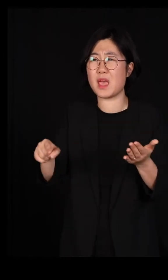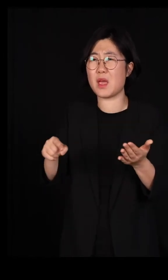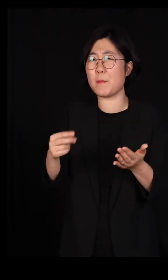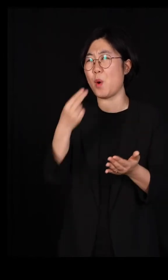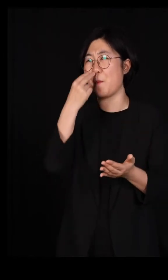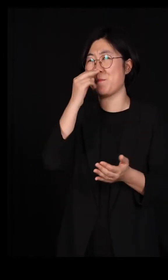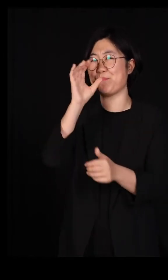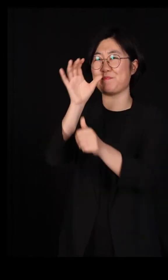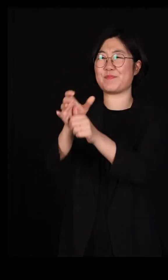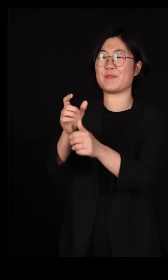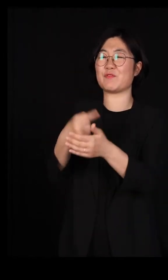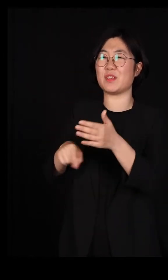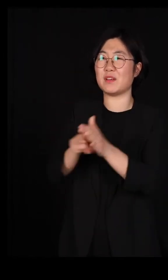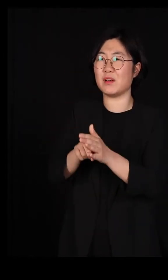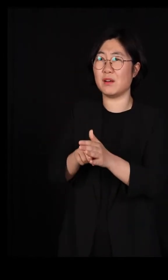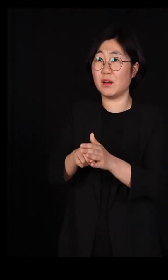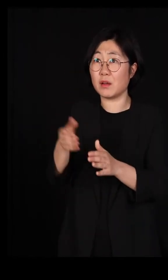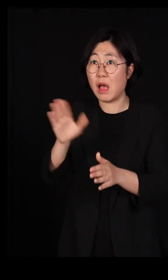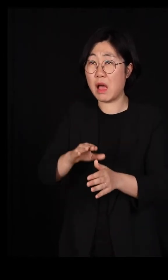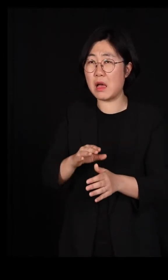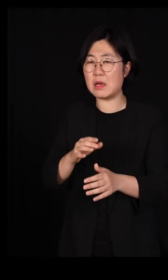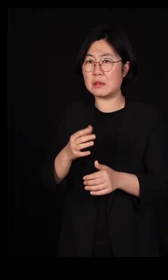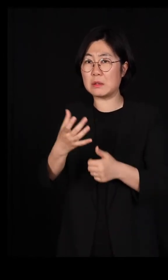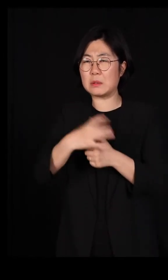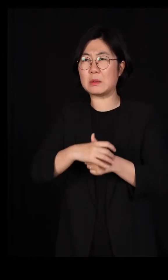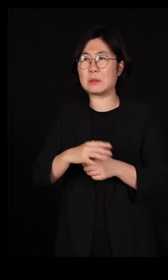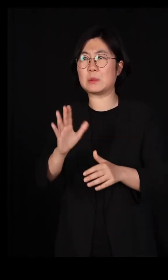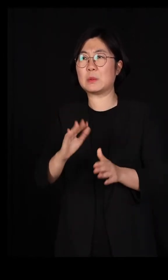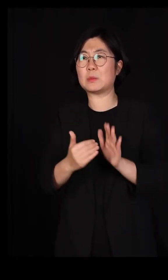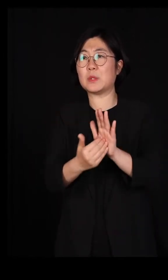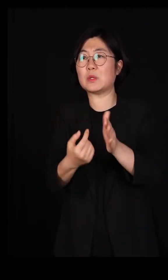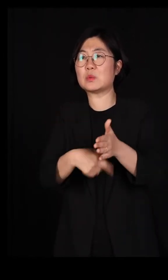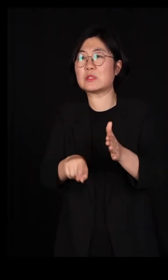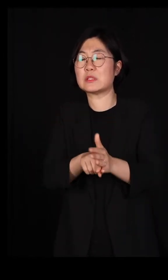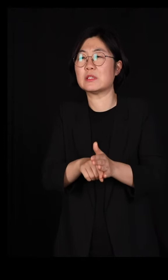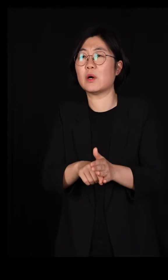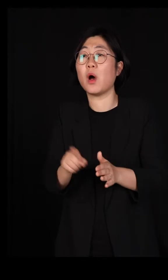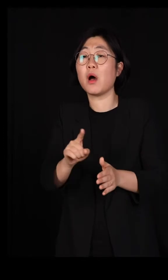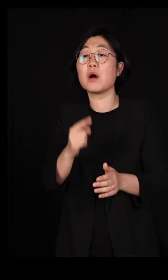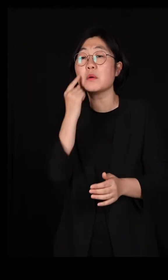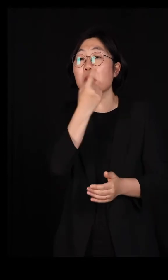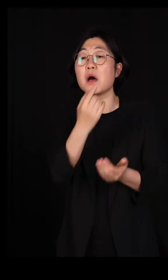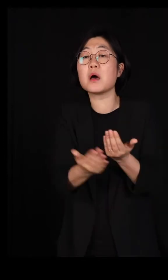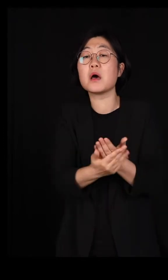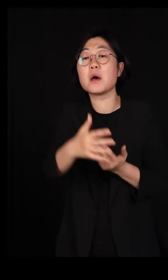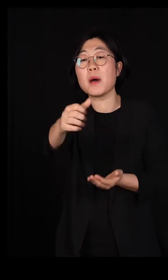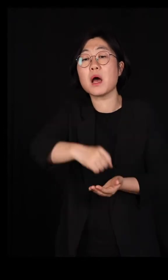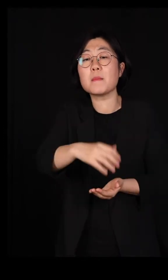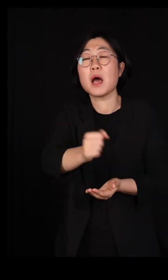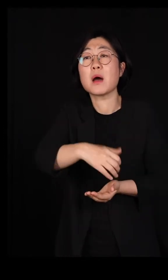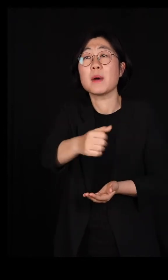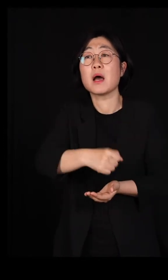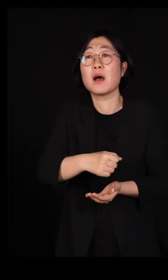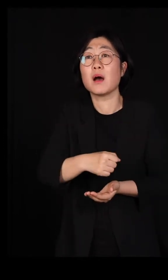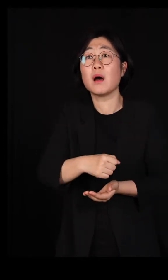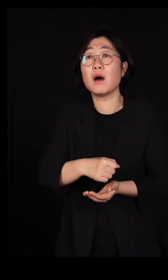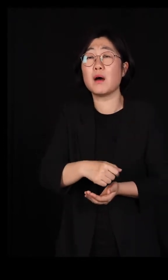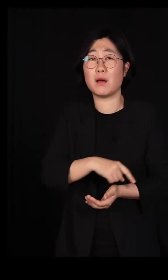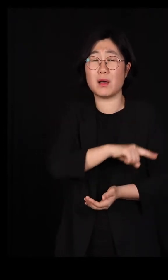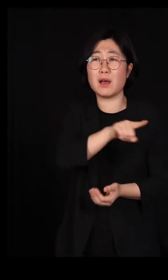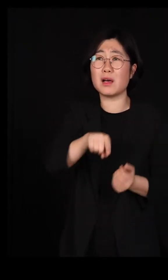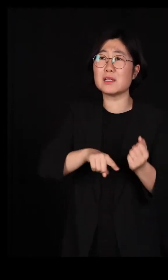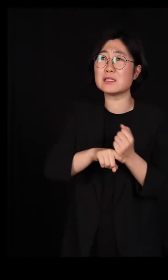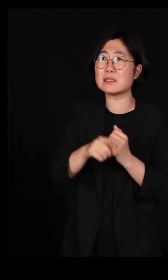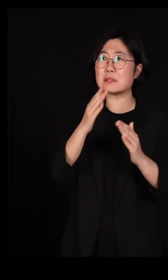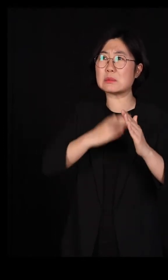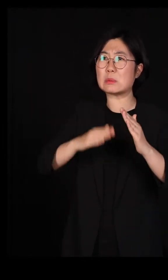산재 인정받기가 굉장히 힘들다고 해요. 산재 인정을 안 해주려고 하고 또 산재를 인정받기 위해서 그걸 증명을 해야 되는데